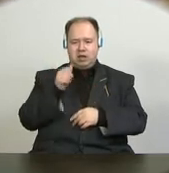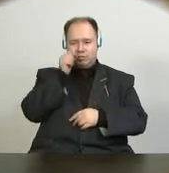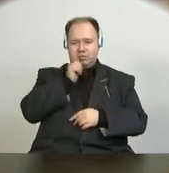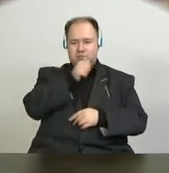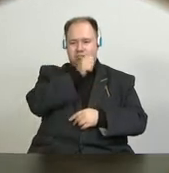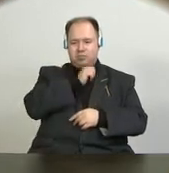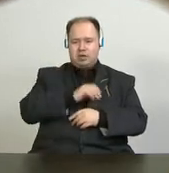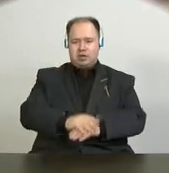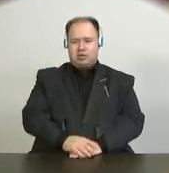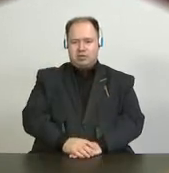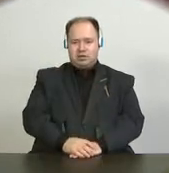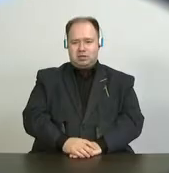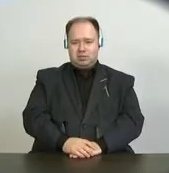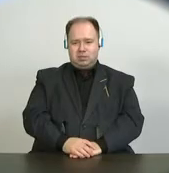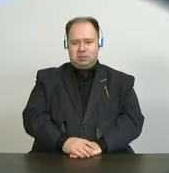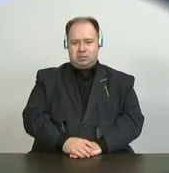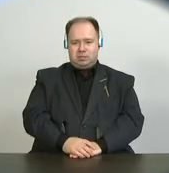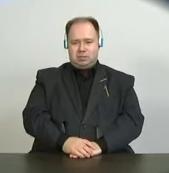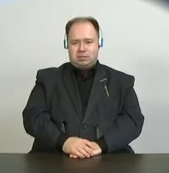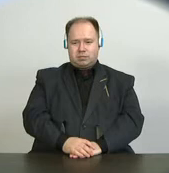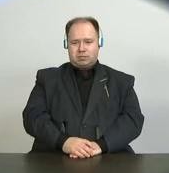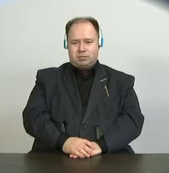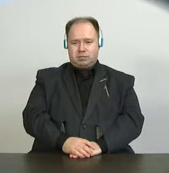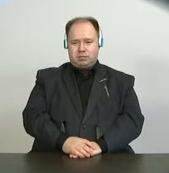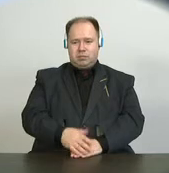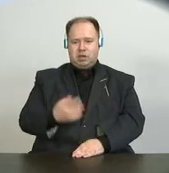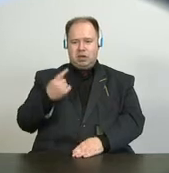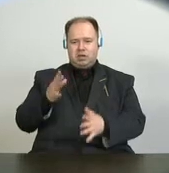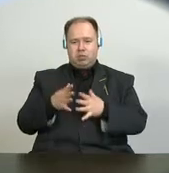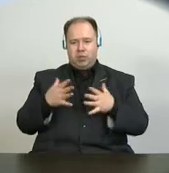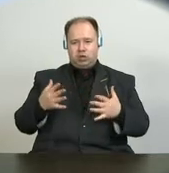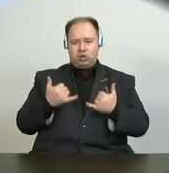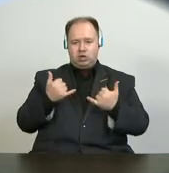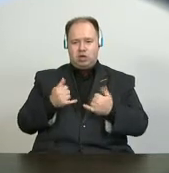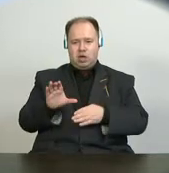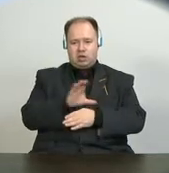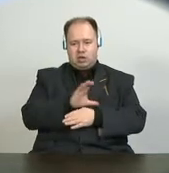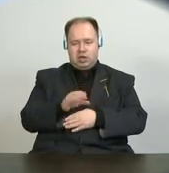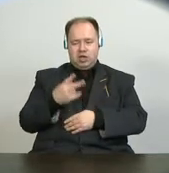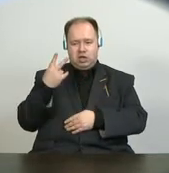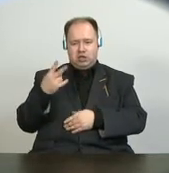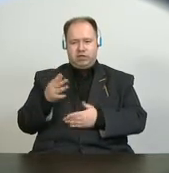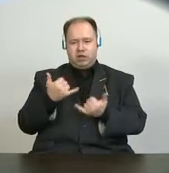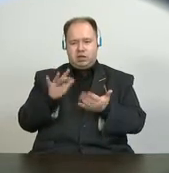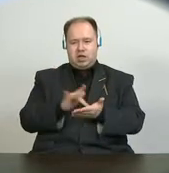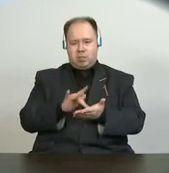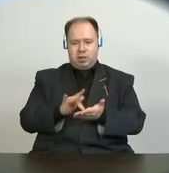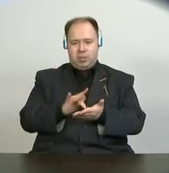один вот большой писи проекта 2 соответственно два других от мобильной игры